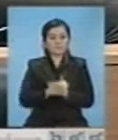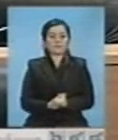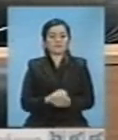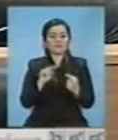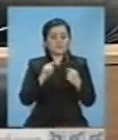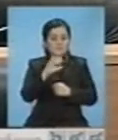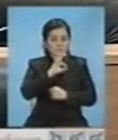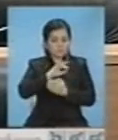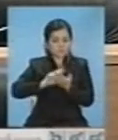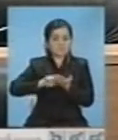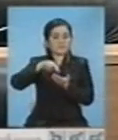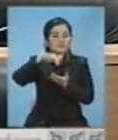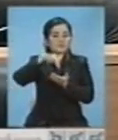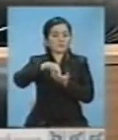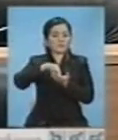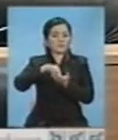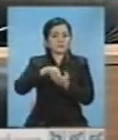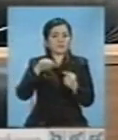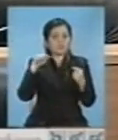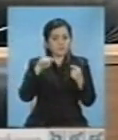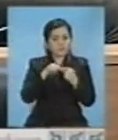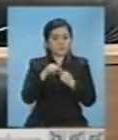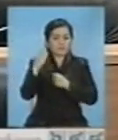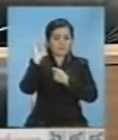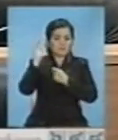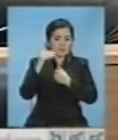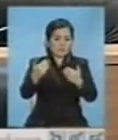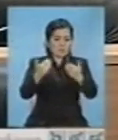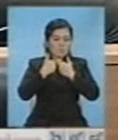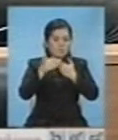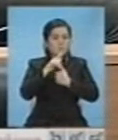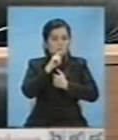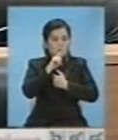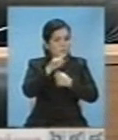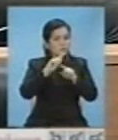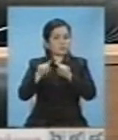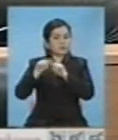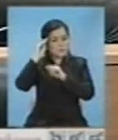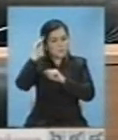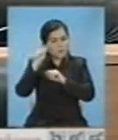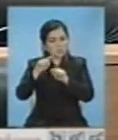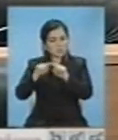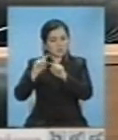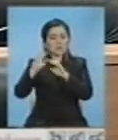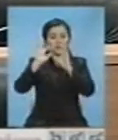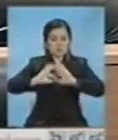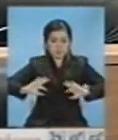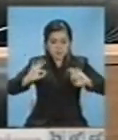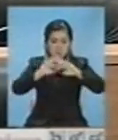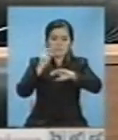ชิกยืนขึ้นและบอกว่ามีการใช้วาจาเสียดสีหรือโกหกหรือใส่ร้ายเนี่ยหน้าที่ท่านประธานต้องวินิจฉั